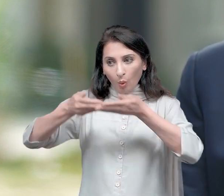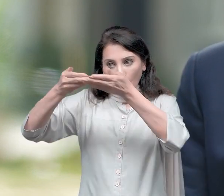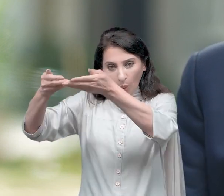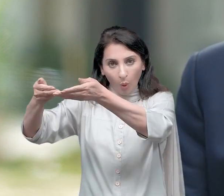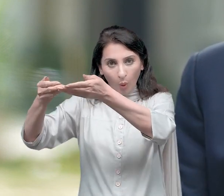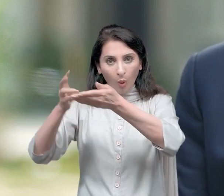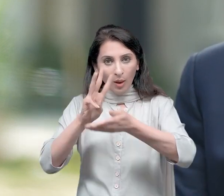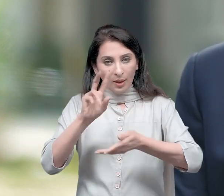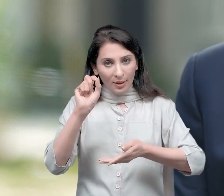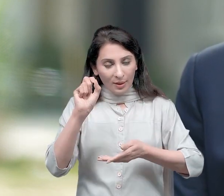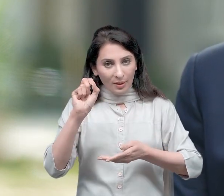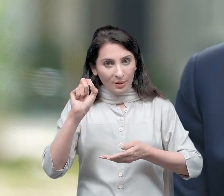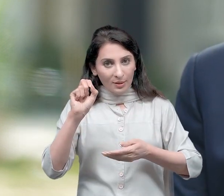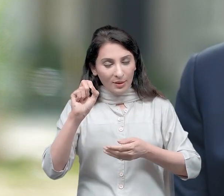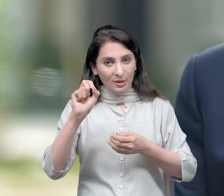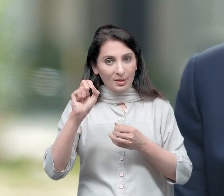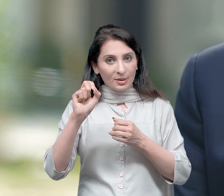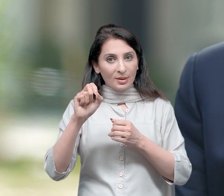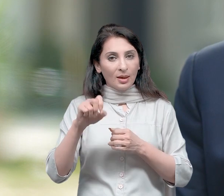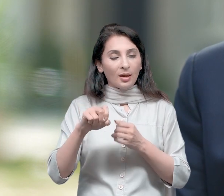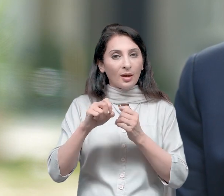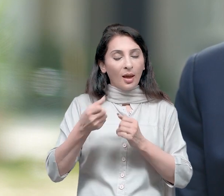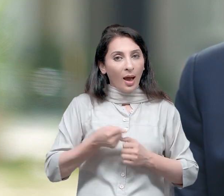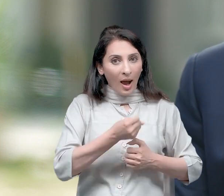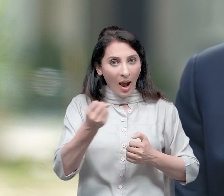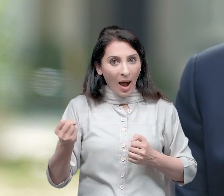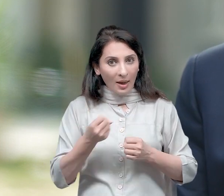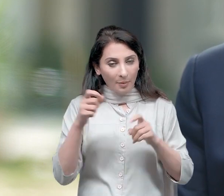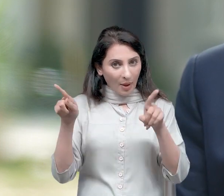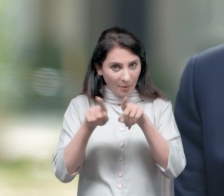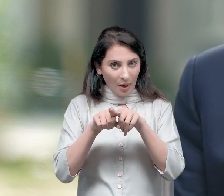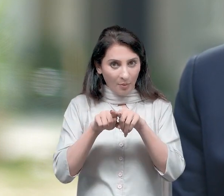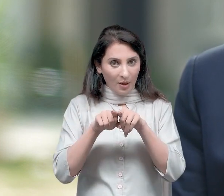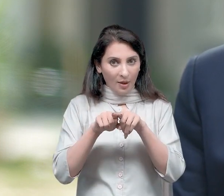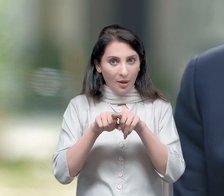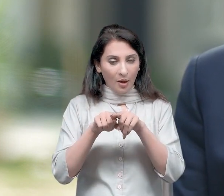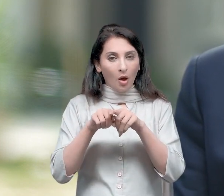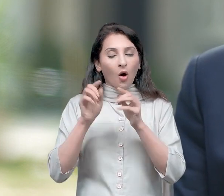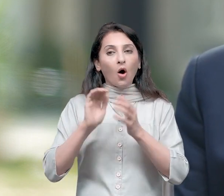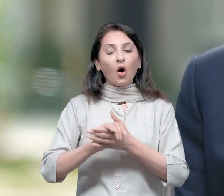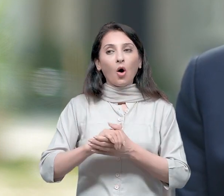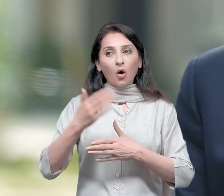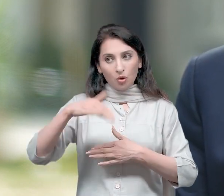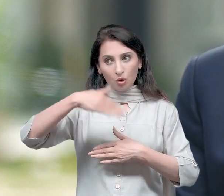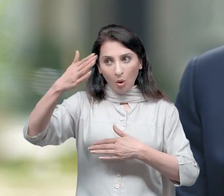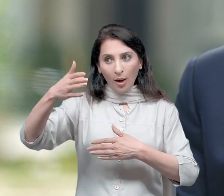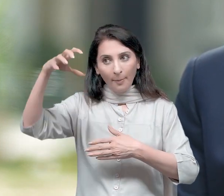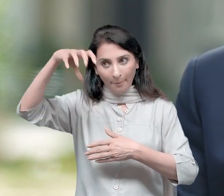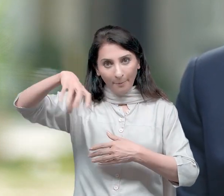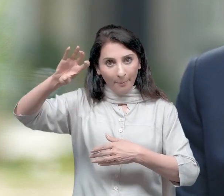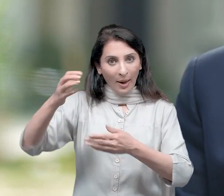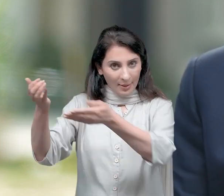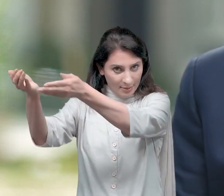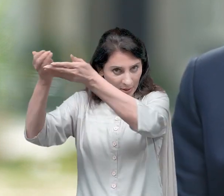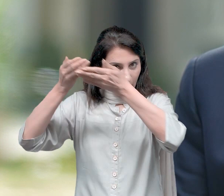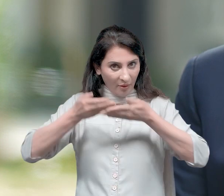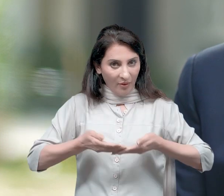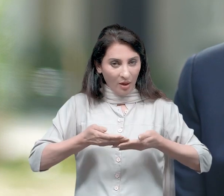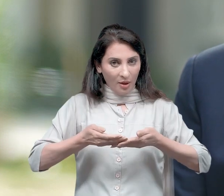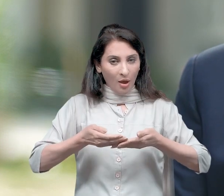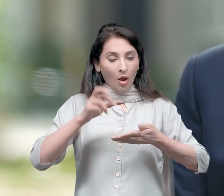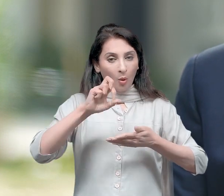وہ $30 ارب کے قریب ہیں، جبکہ ہم جو چیزیں باہر سے منگا رہے ہیں جس کو امپورٹ کہا جاتا